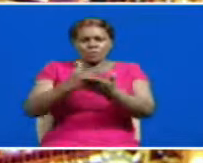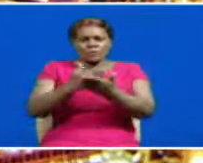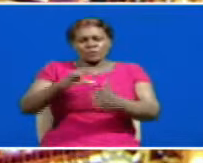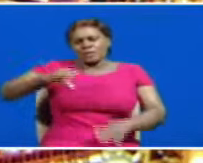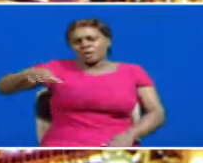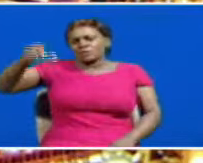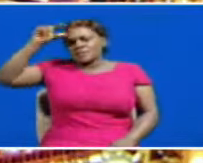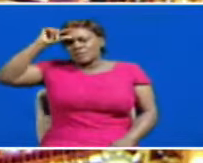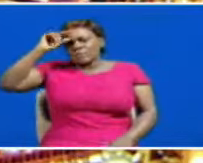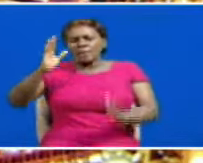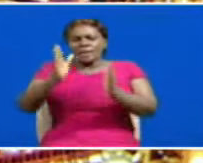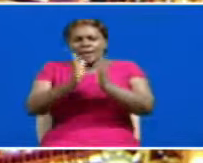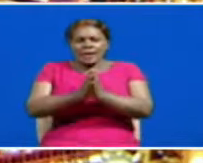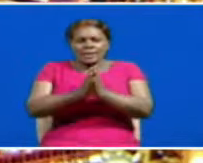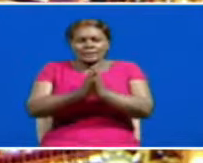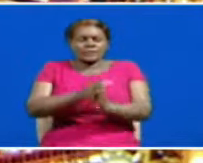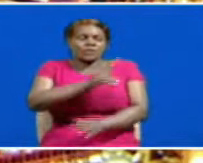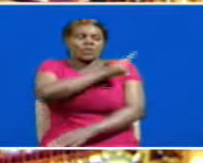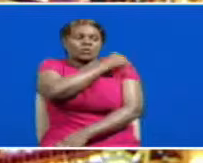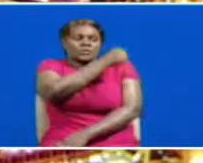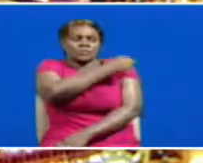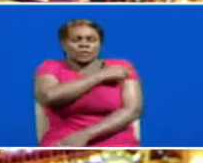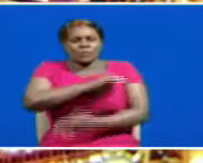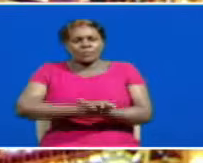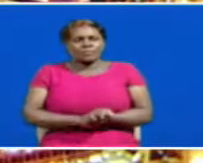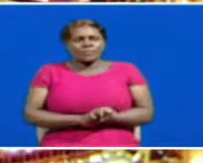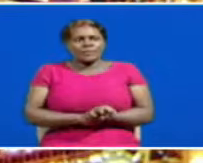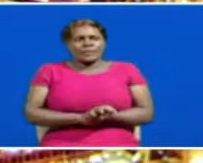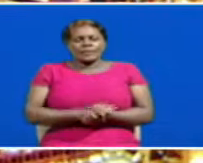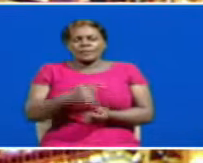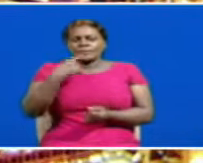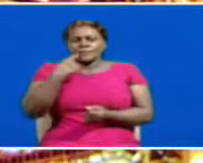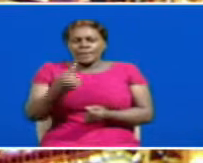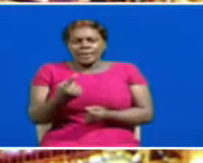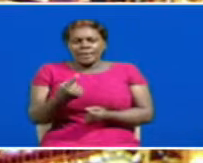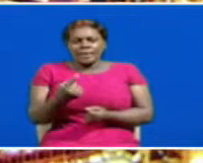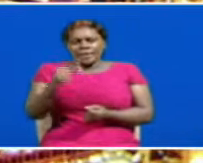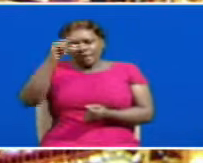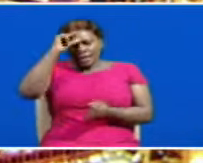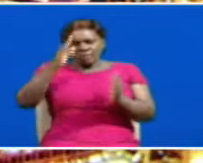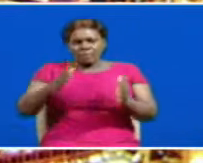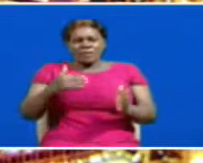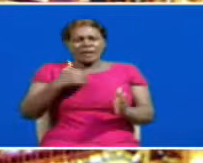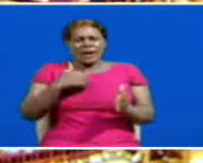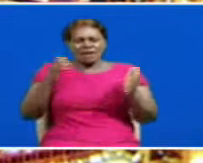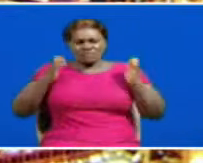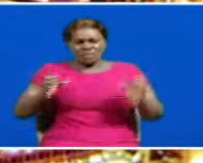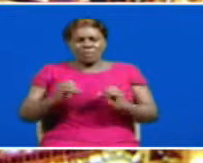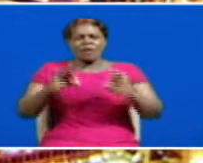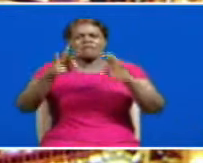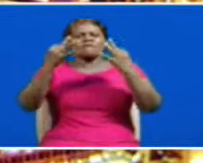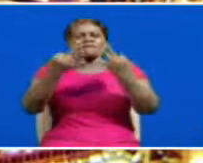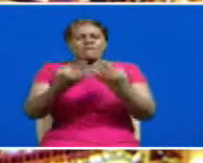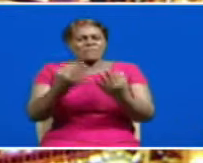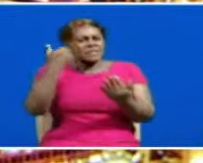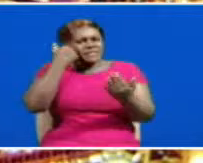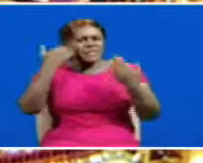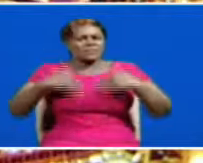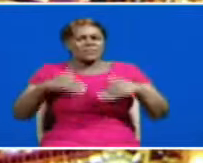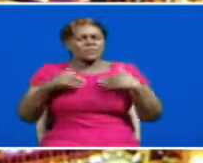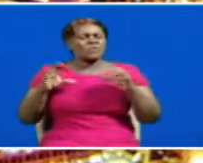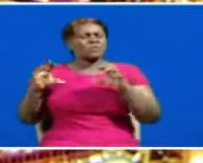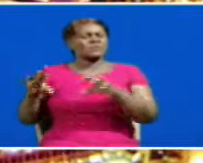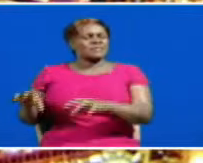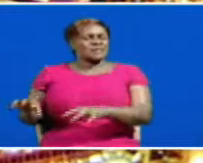serikali ya kaunti na usimamizi wa hospitali hiyo. Tabitha anasema Kihika amekosa utu kwani familia zenye wagonjwa